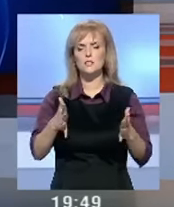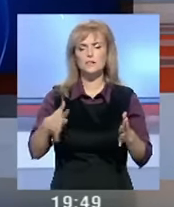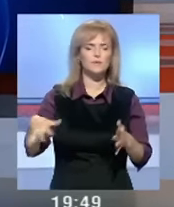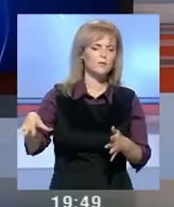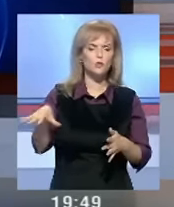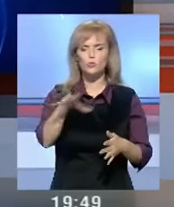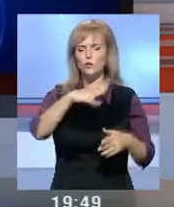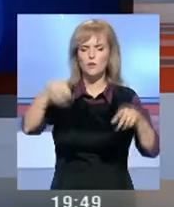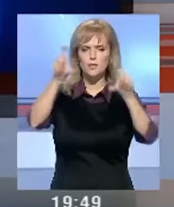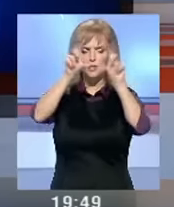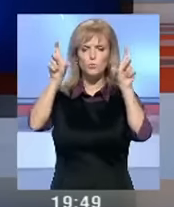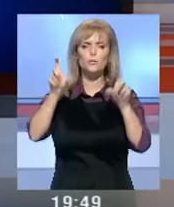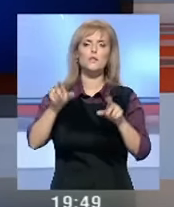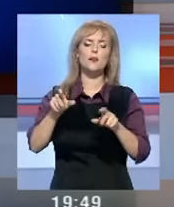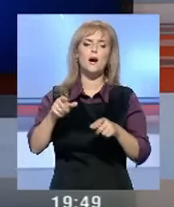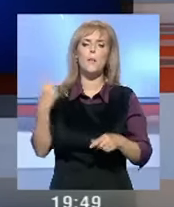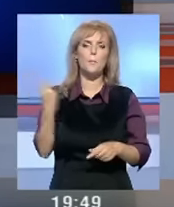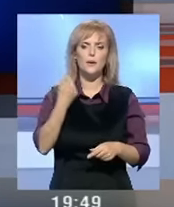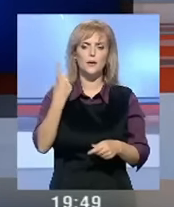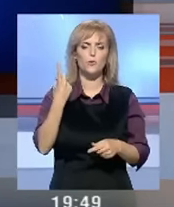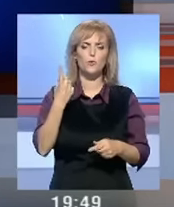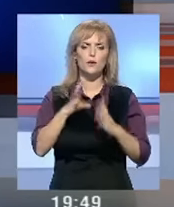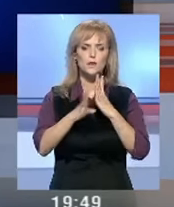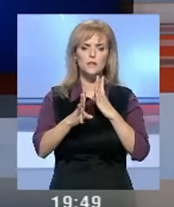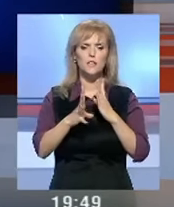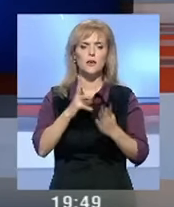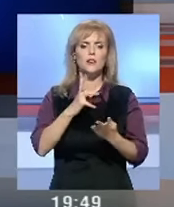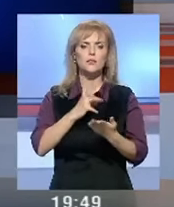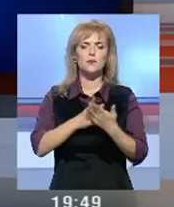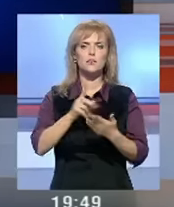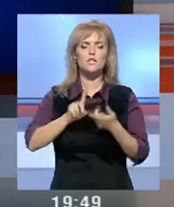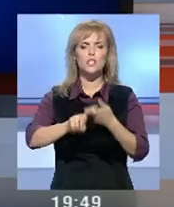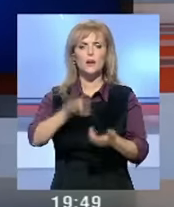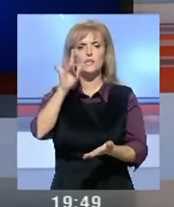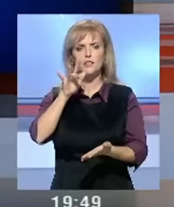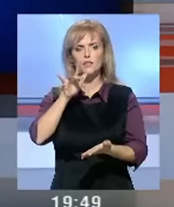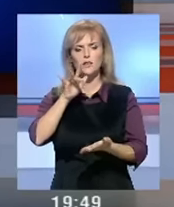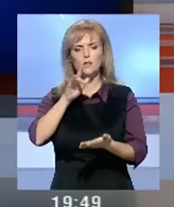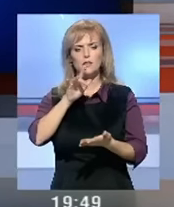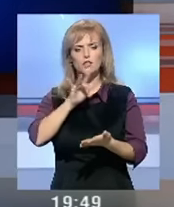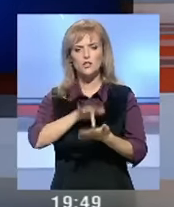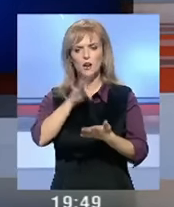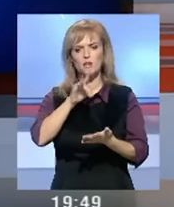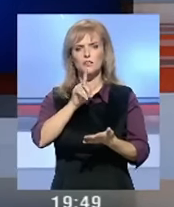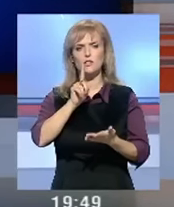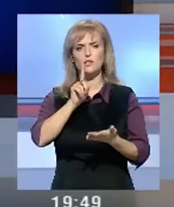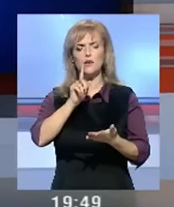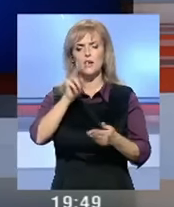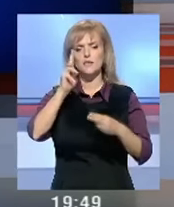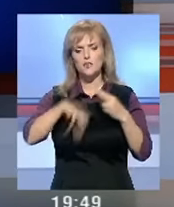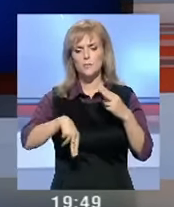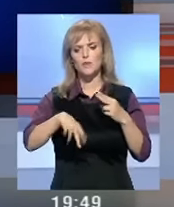să demonstrăm, în primul rând, la nivel central. Trebuie să luptăm cu corupția mare, să transmitem un semnal foarte